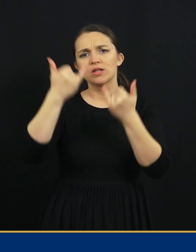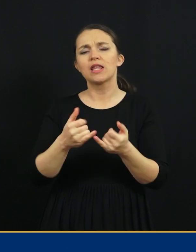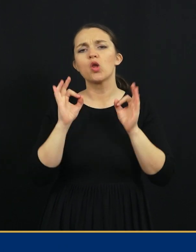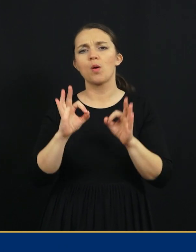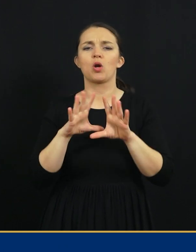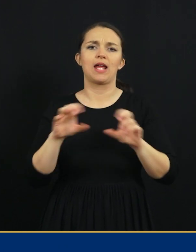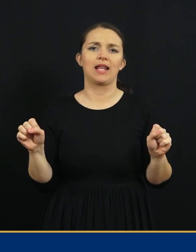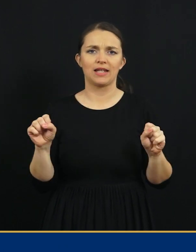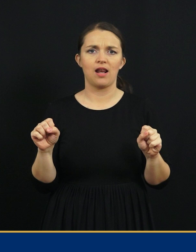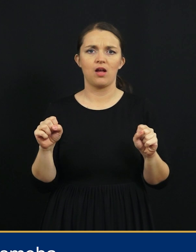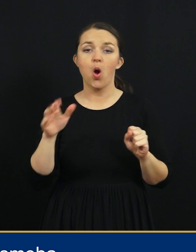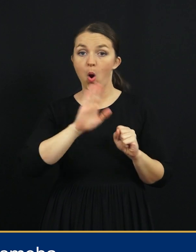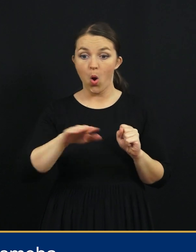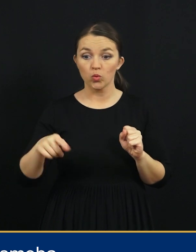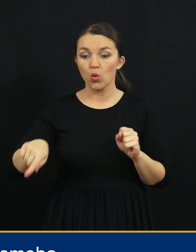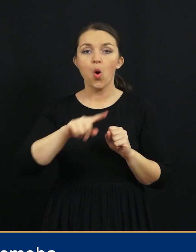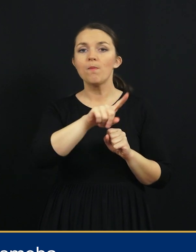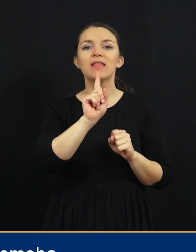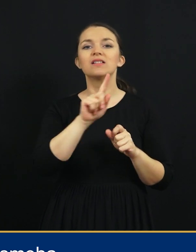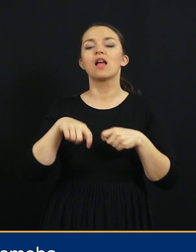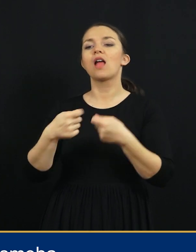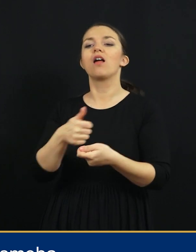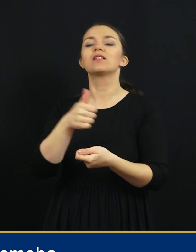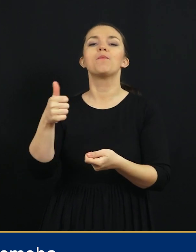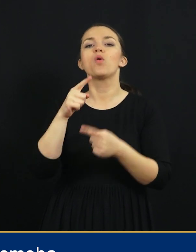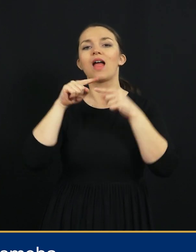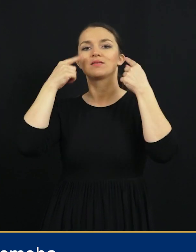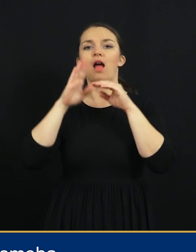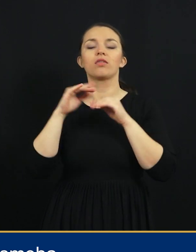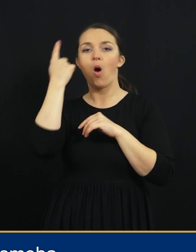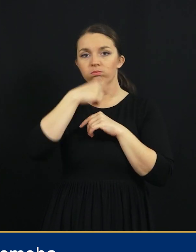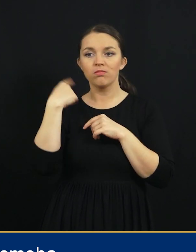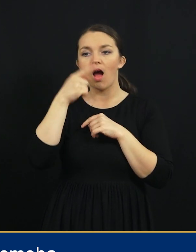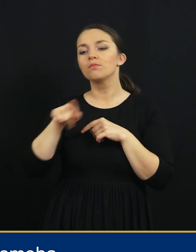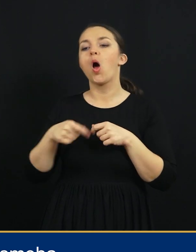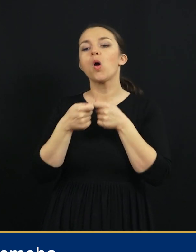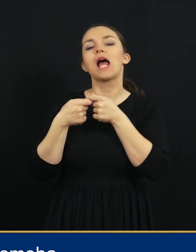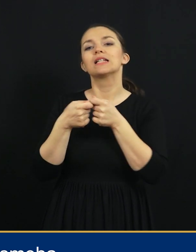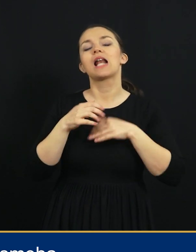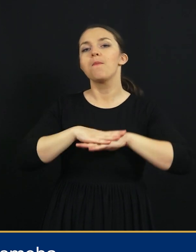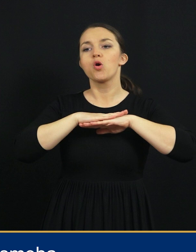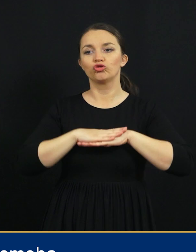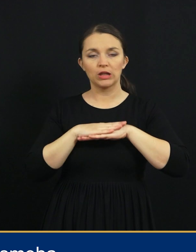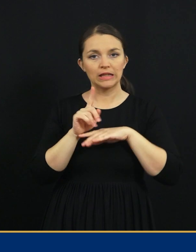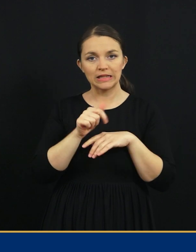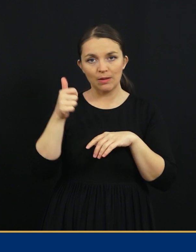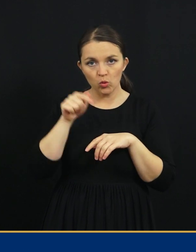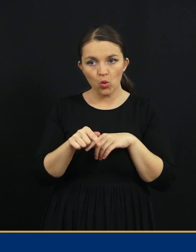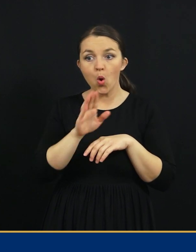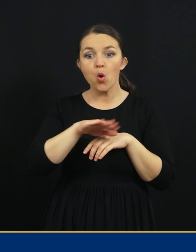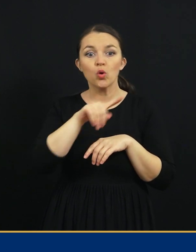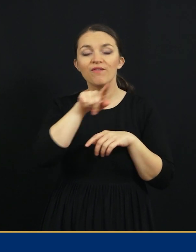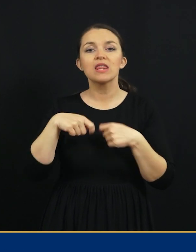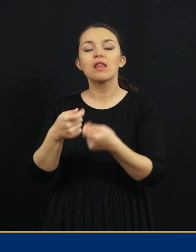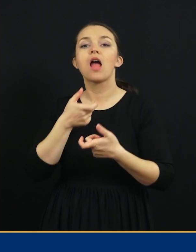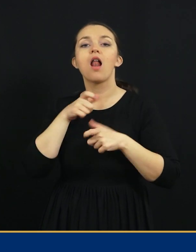dobrega storili. Otrokom niste pričarali le nasmeha na obraz in jim organizirali počitnic. Otrokom